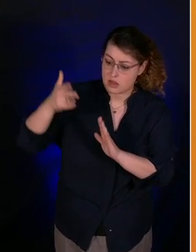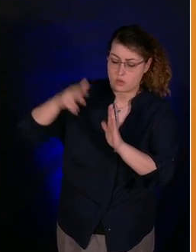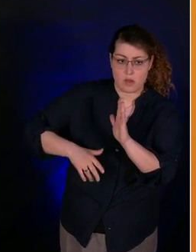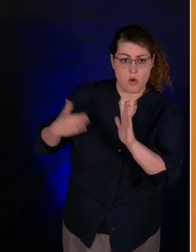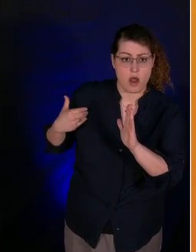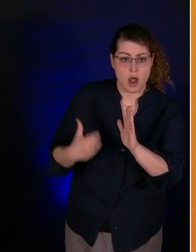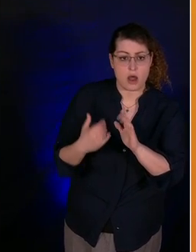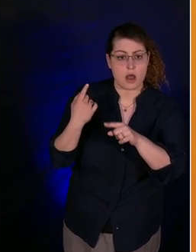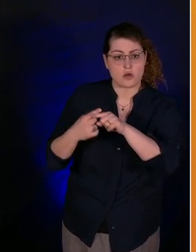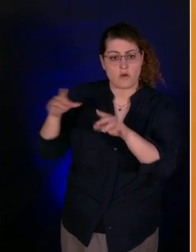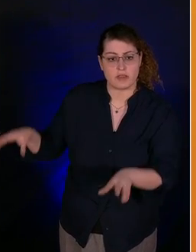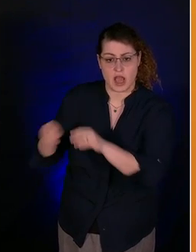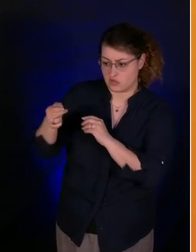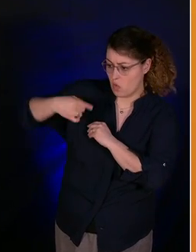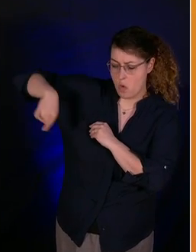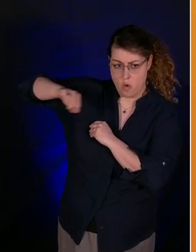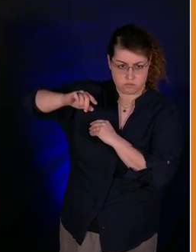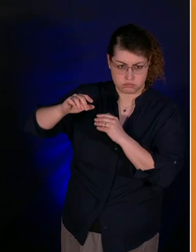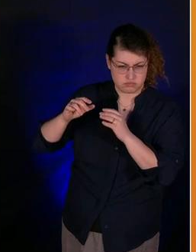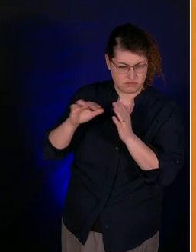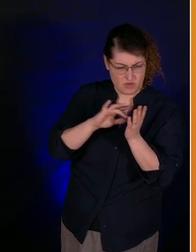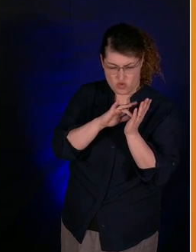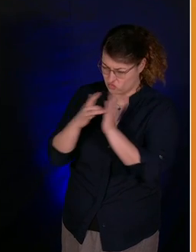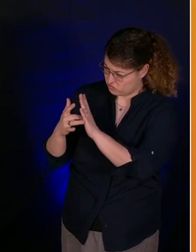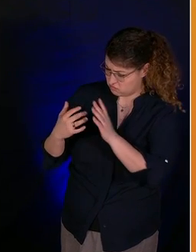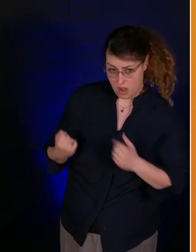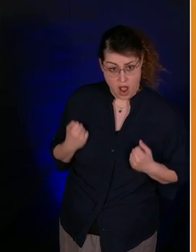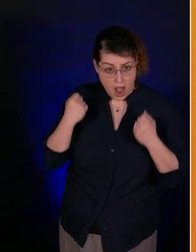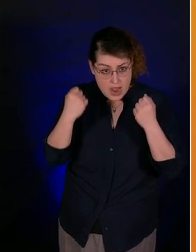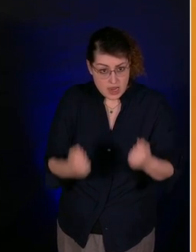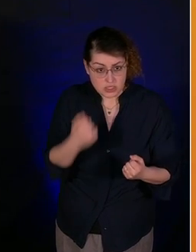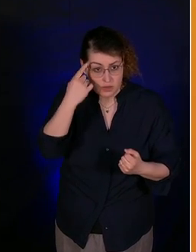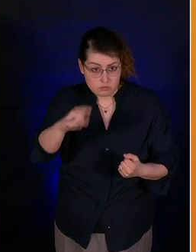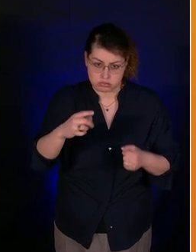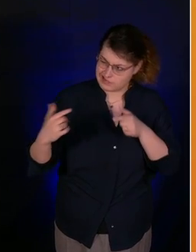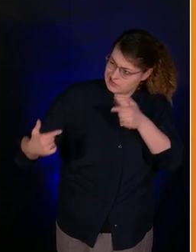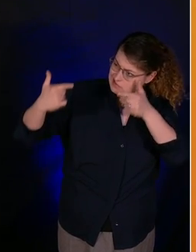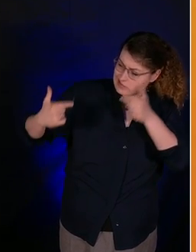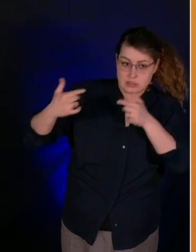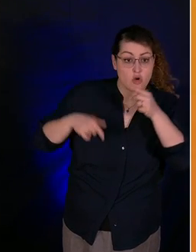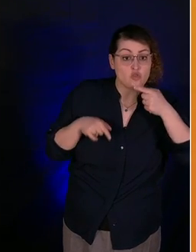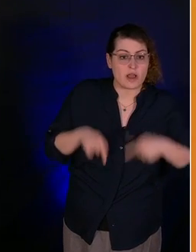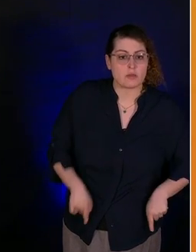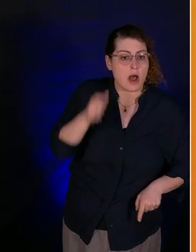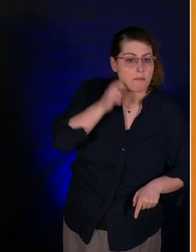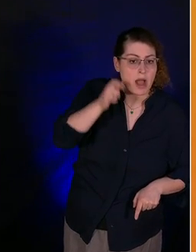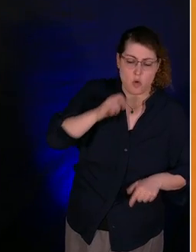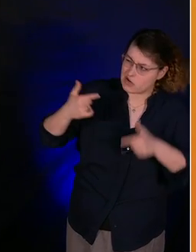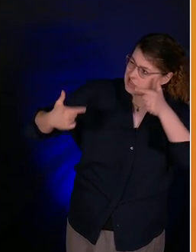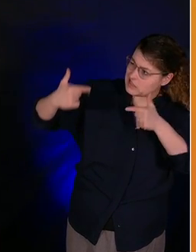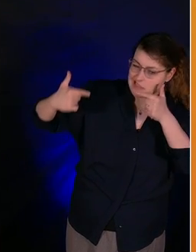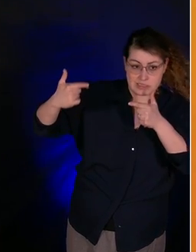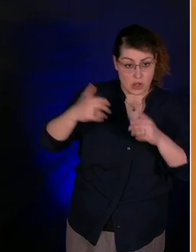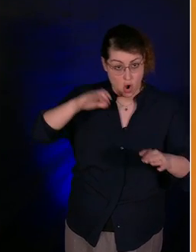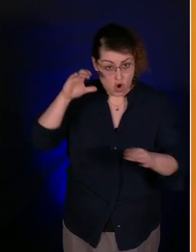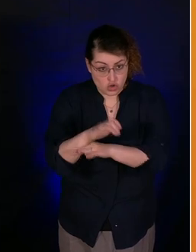notre Confédération, à tous les niveaux que ce soit, est engagée dans un combat au corps à corps avec ce gouvernement Macron-Borne contre